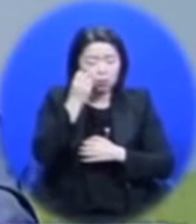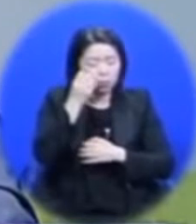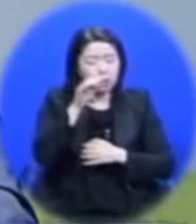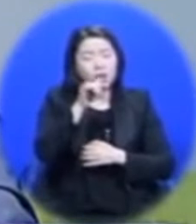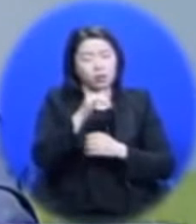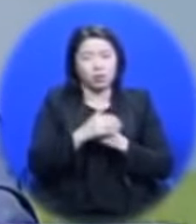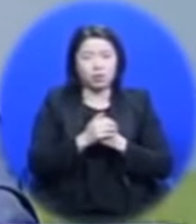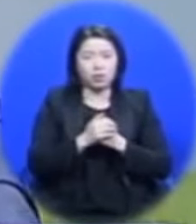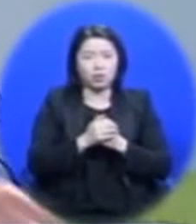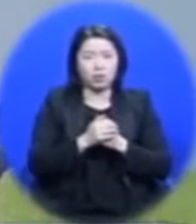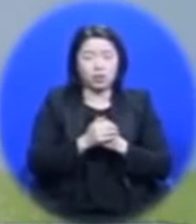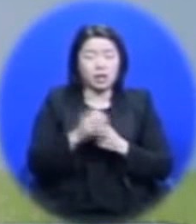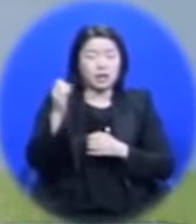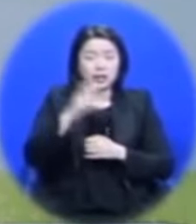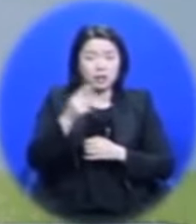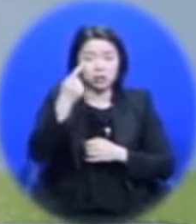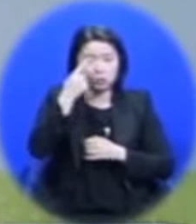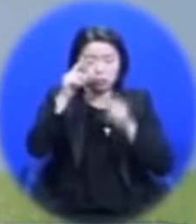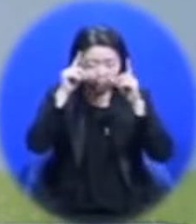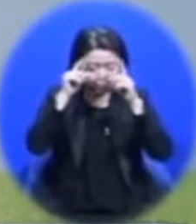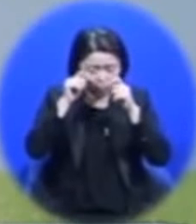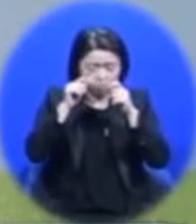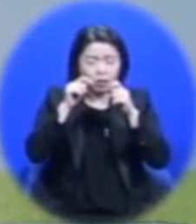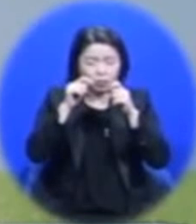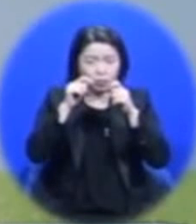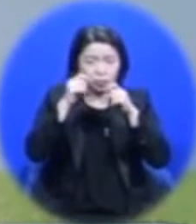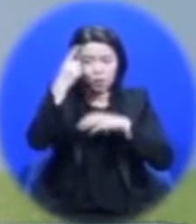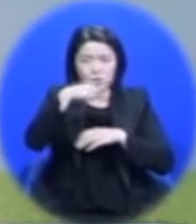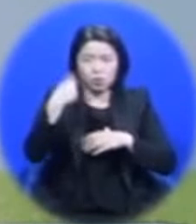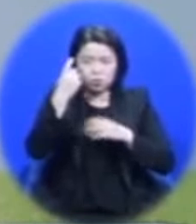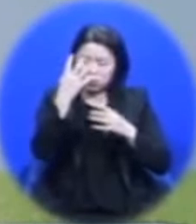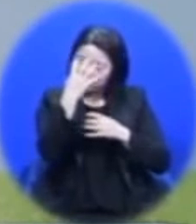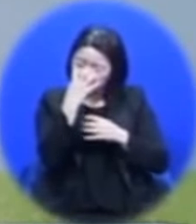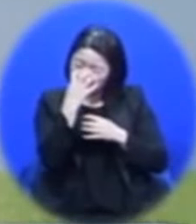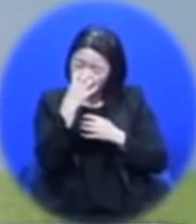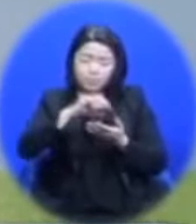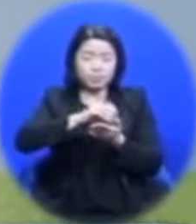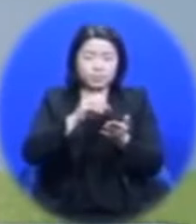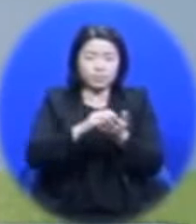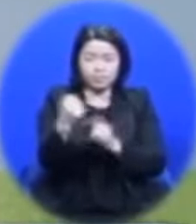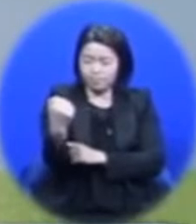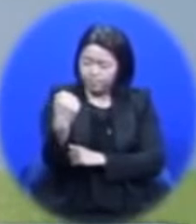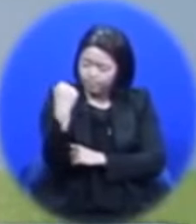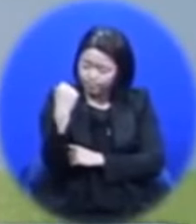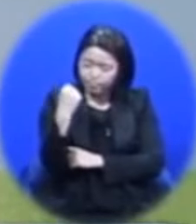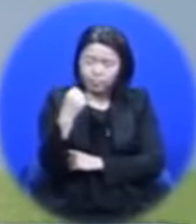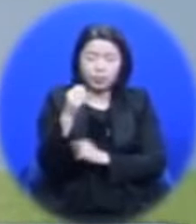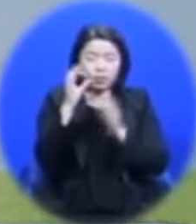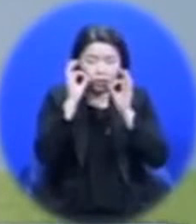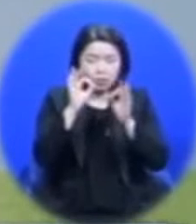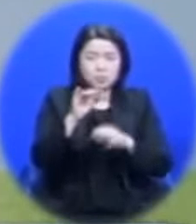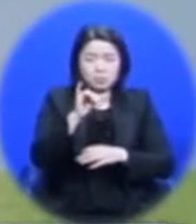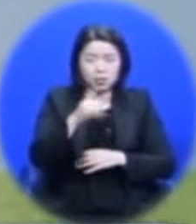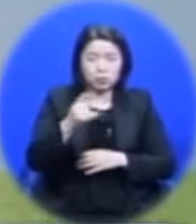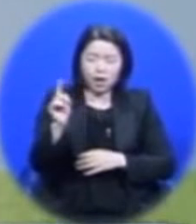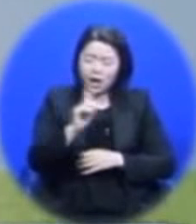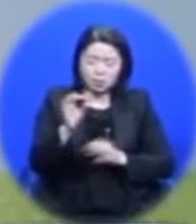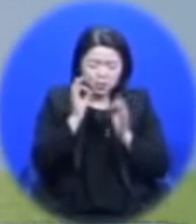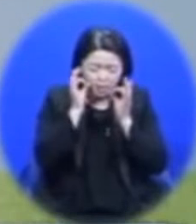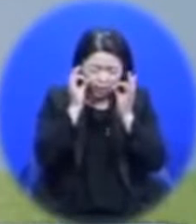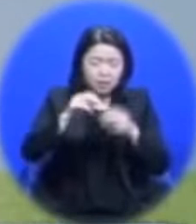의아했습니다. 다시 눈을 꼭 감고 얼굴이 일그러질 만큼 힘을 주어 보아도 아무리 애를